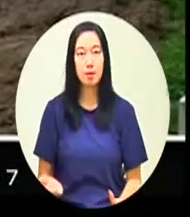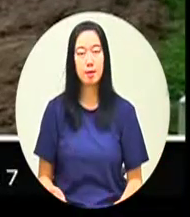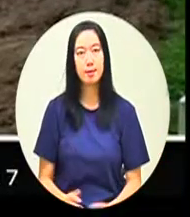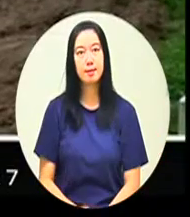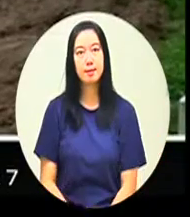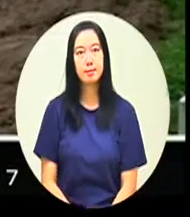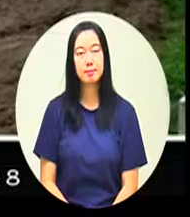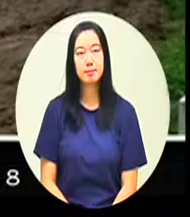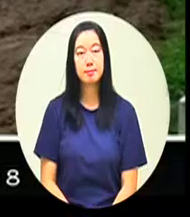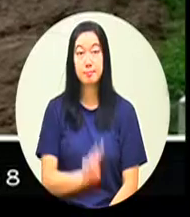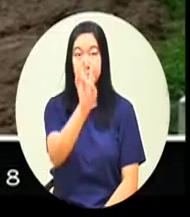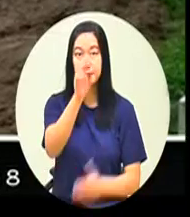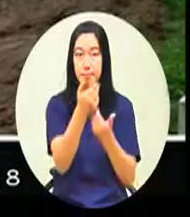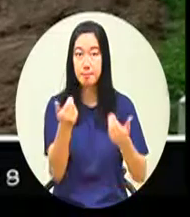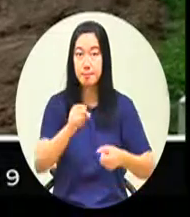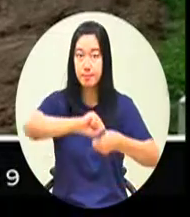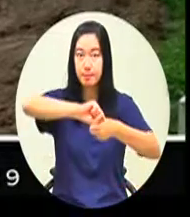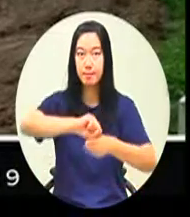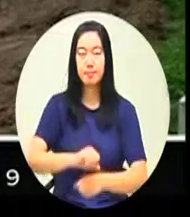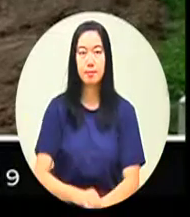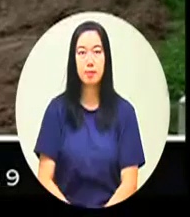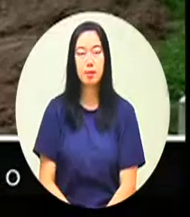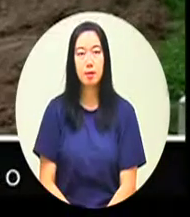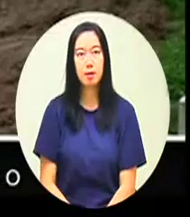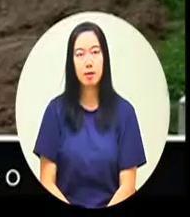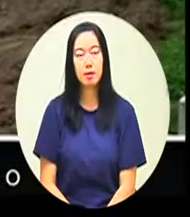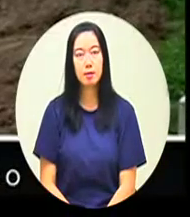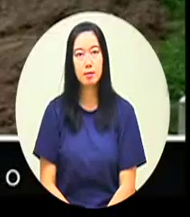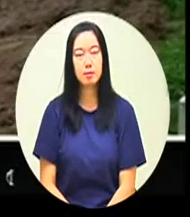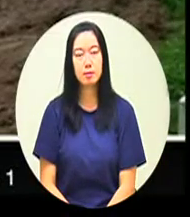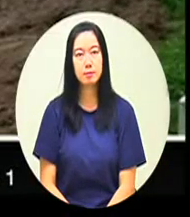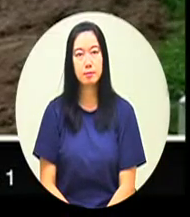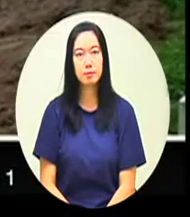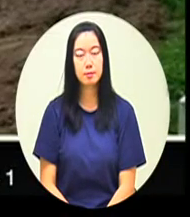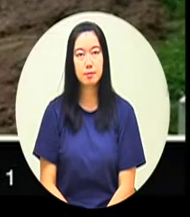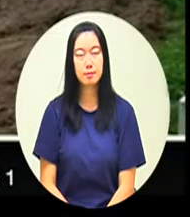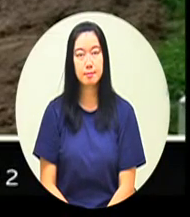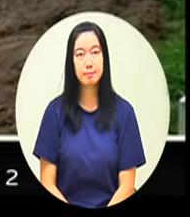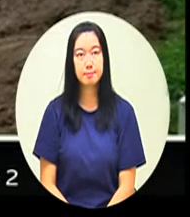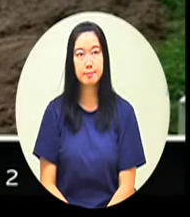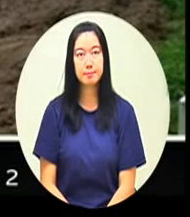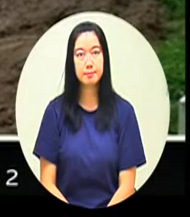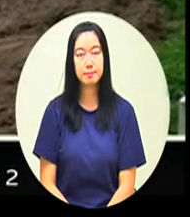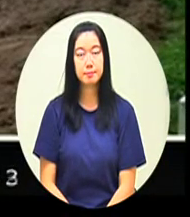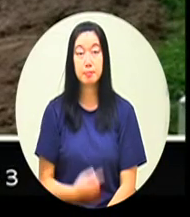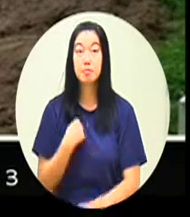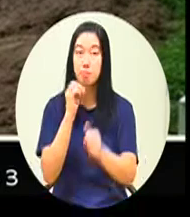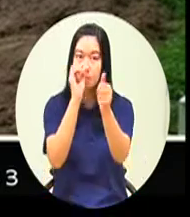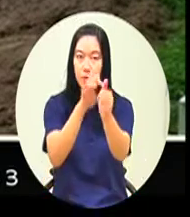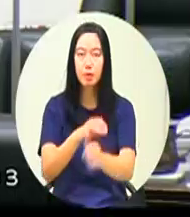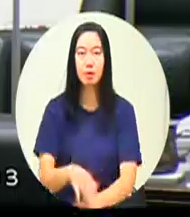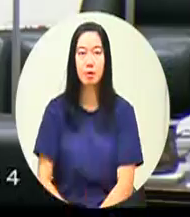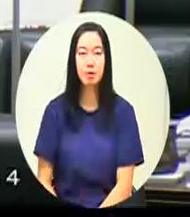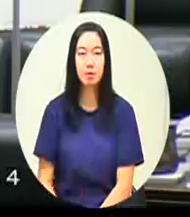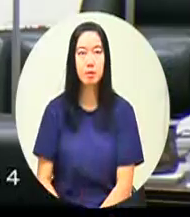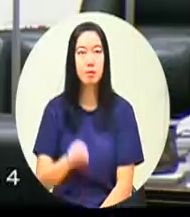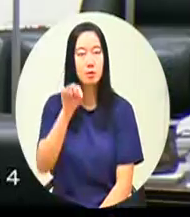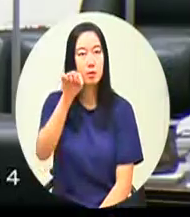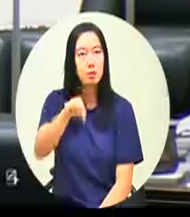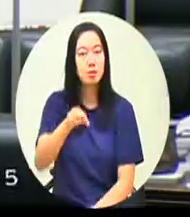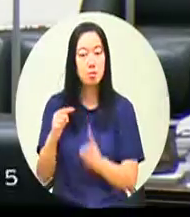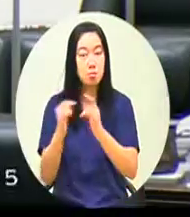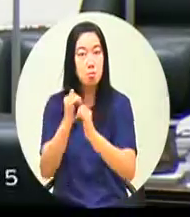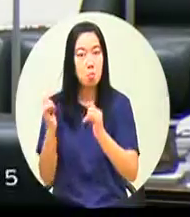好，再给两分钟， 是不是？啊、哦，所以呢，你看一下，这个是老百姓都在看